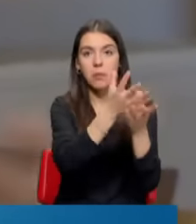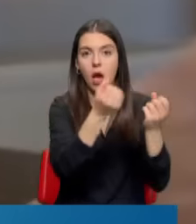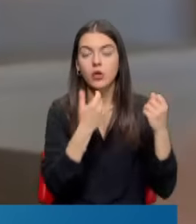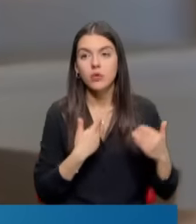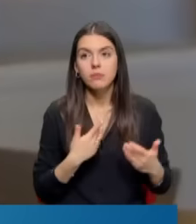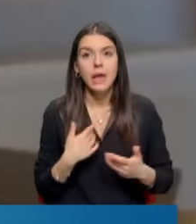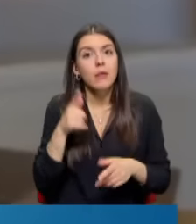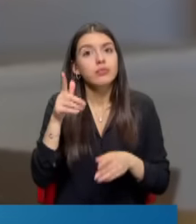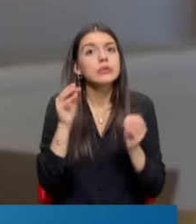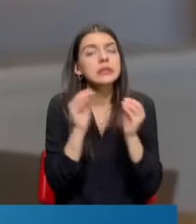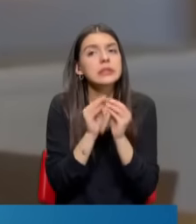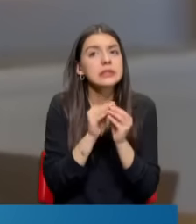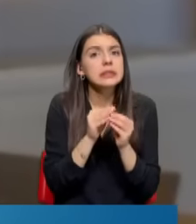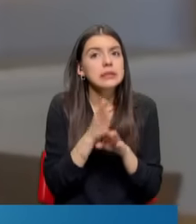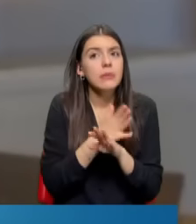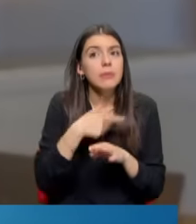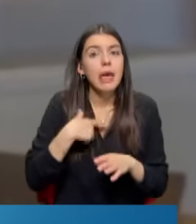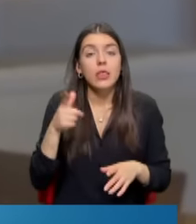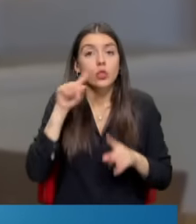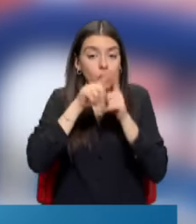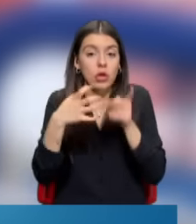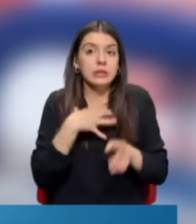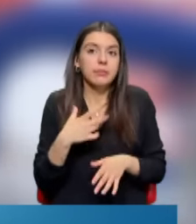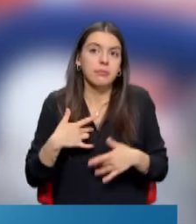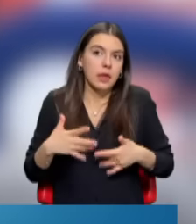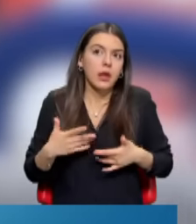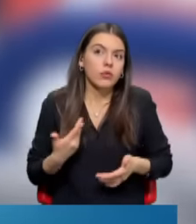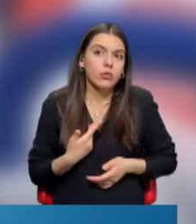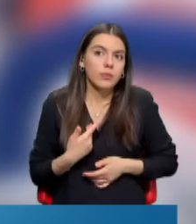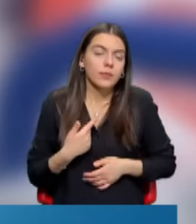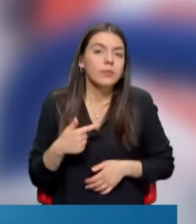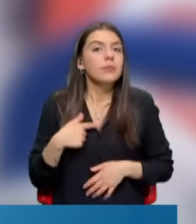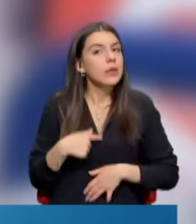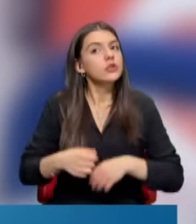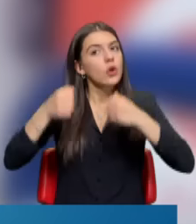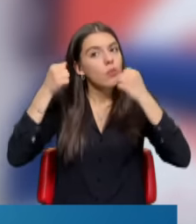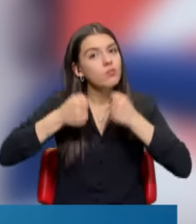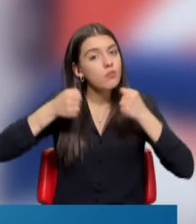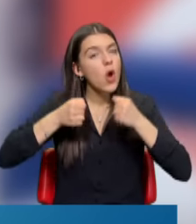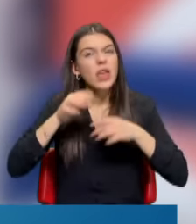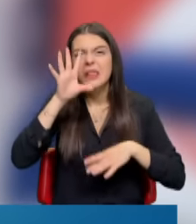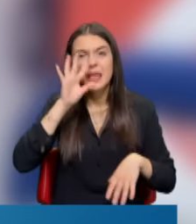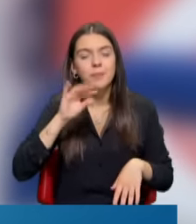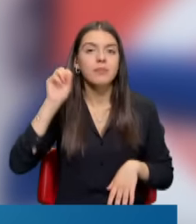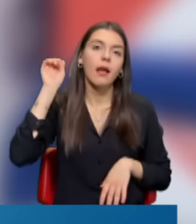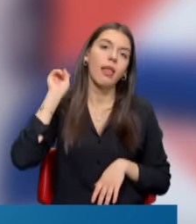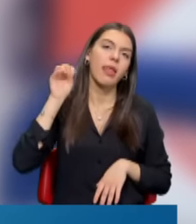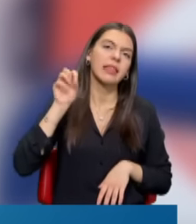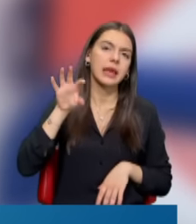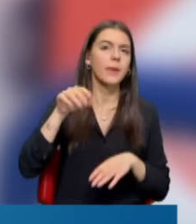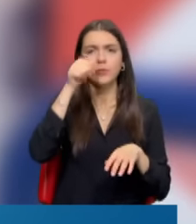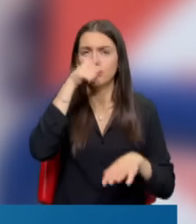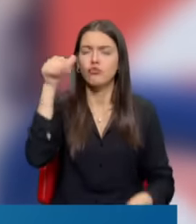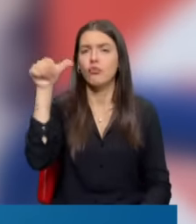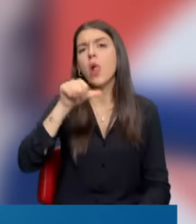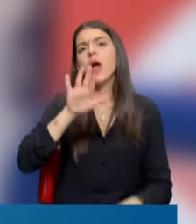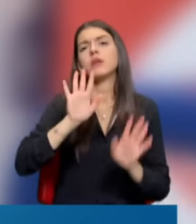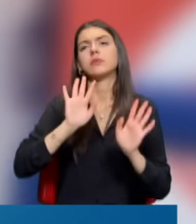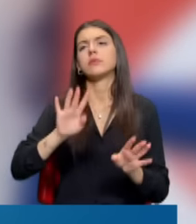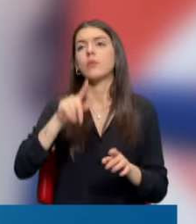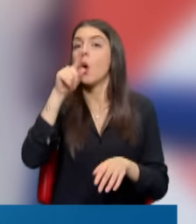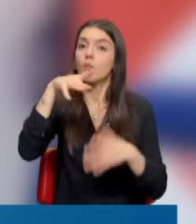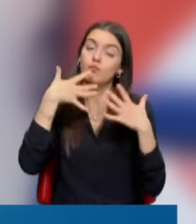ben işletmeci olarak merak ediyorum mesela. Bence boykot edilmesi gereken elektrik, doğalgaz, onun boykotunu